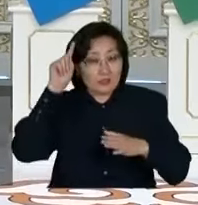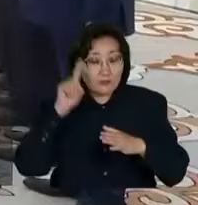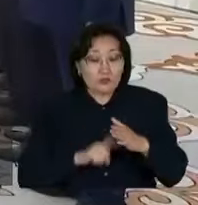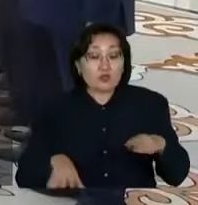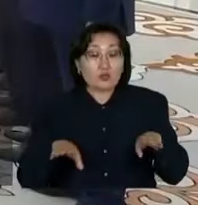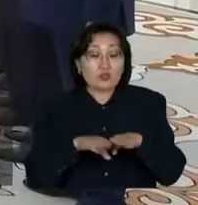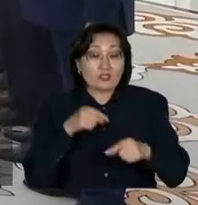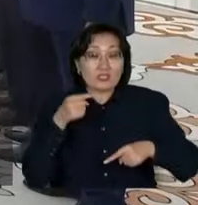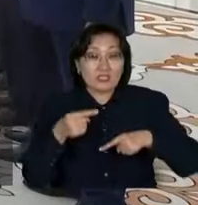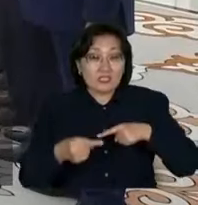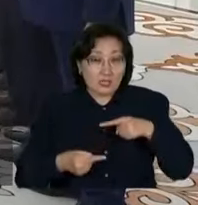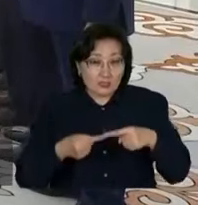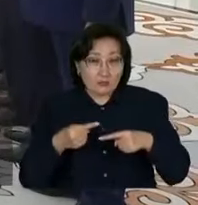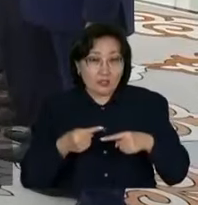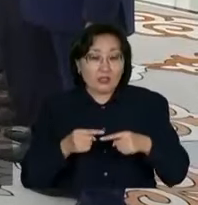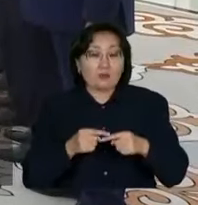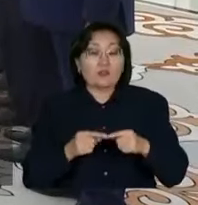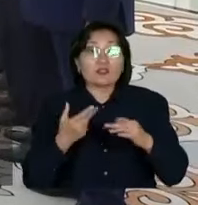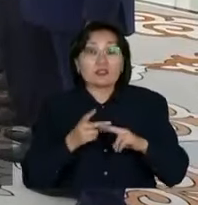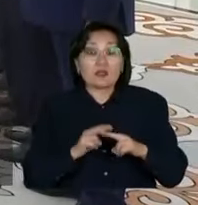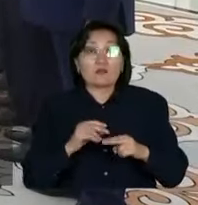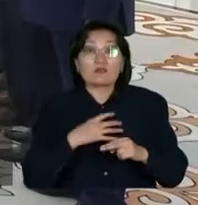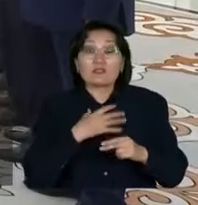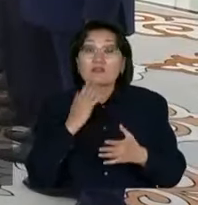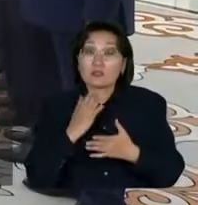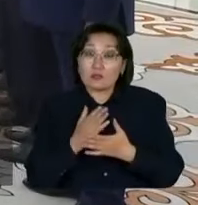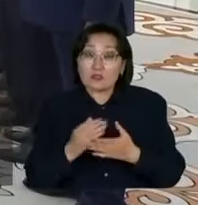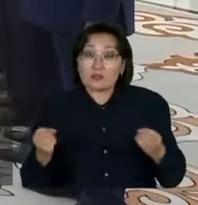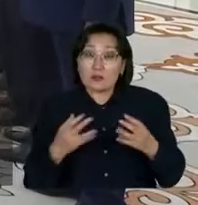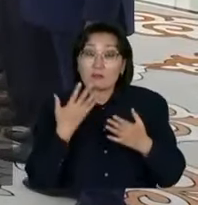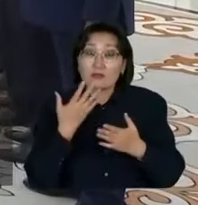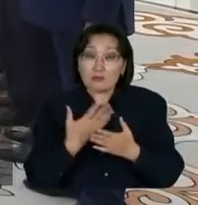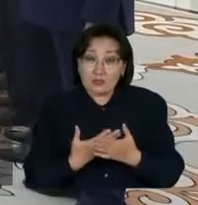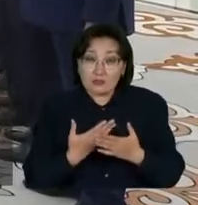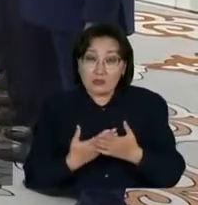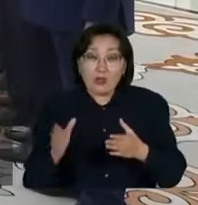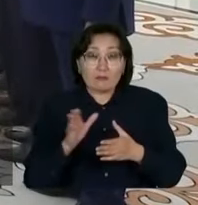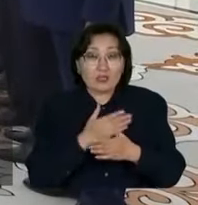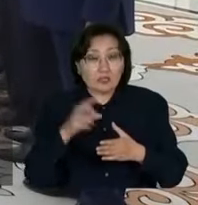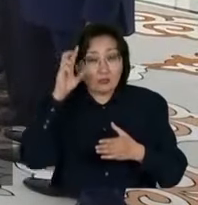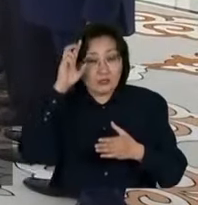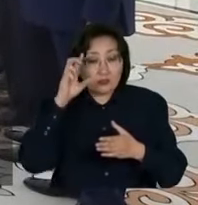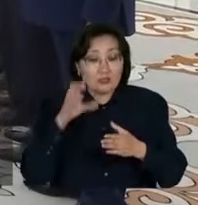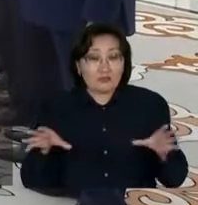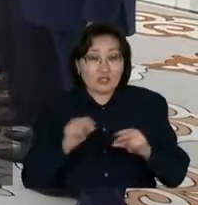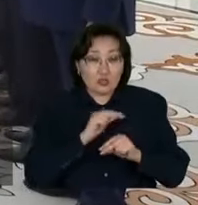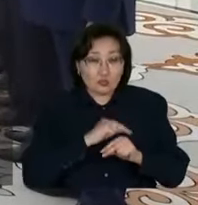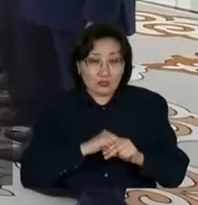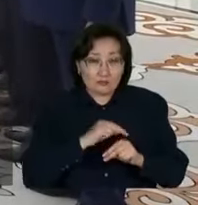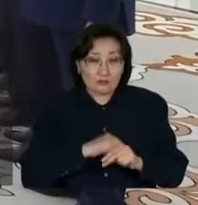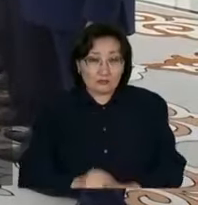обычаев и традиций, несомненно, являются ярким примером межгосударственного сотрудничества.